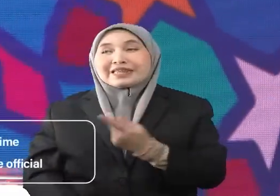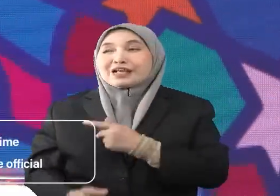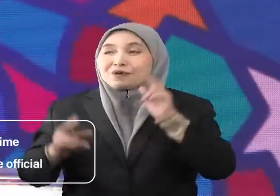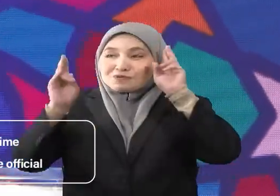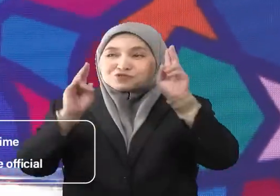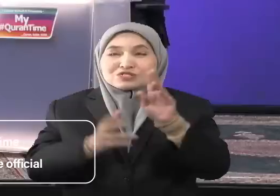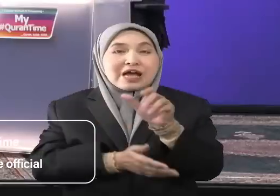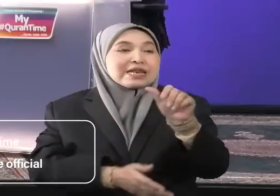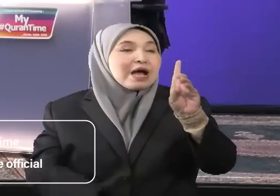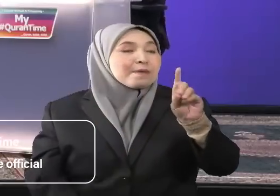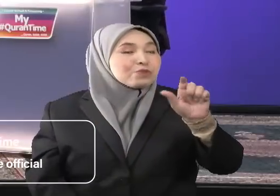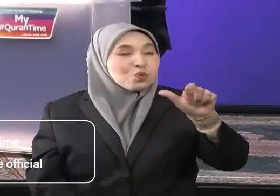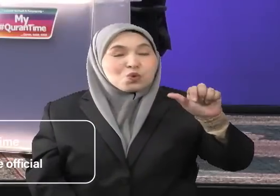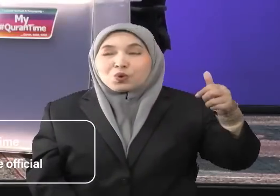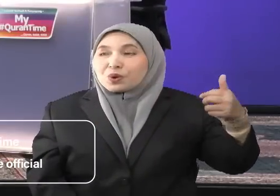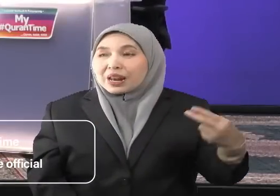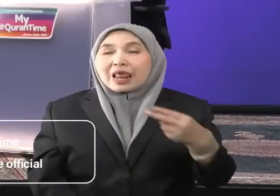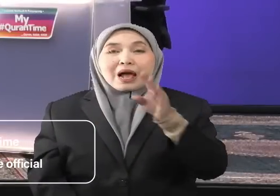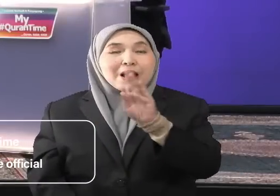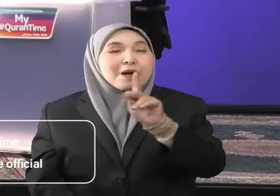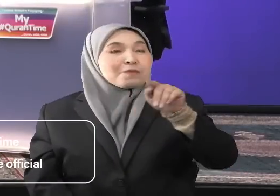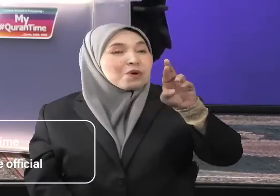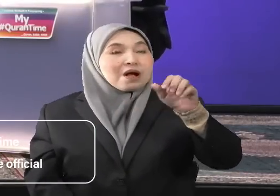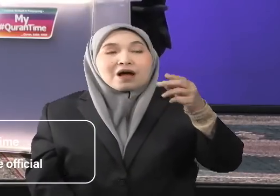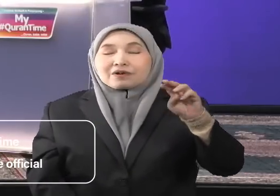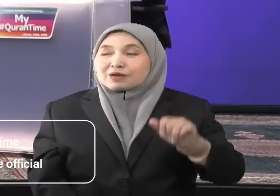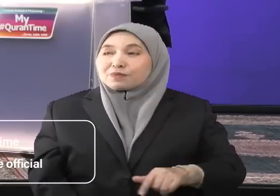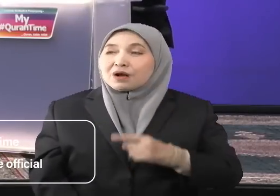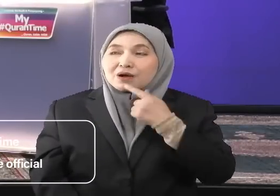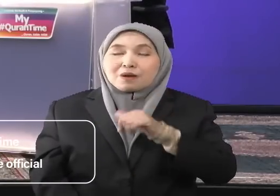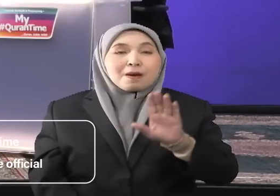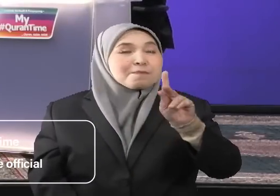Abdullah Bukhari ah Bukhari ya kalau Arab